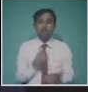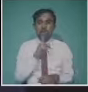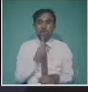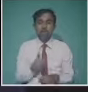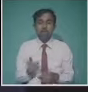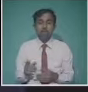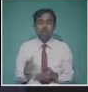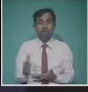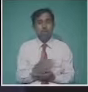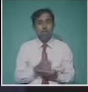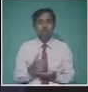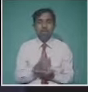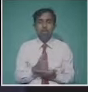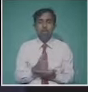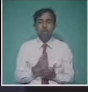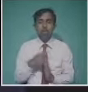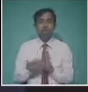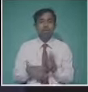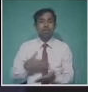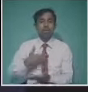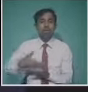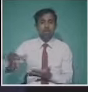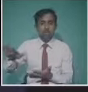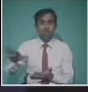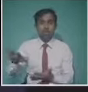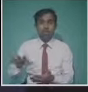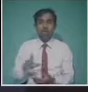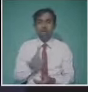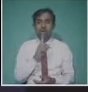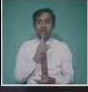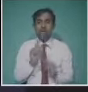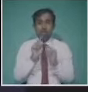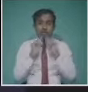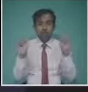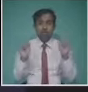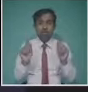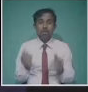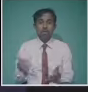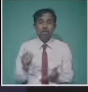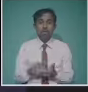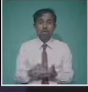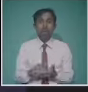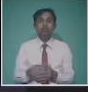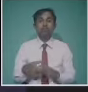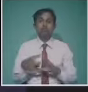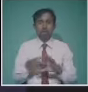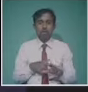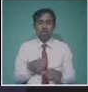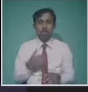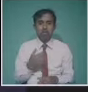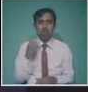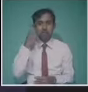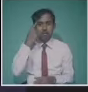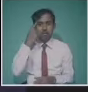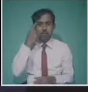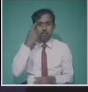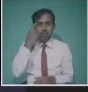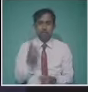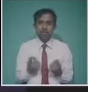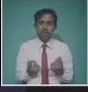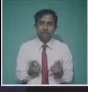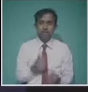මේ සංහතියම මේ රටෙන් අතුගාලා දාපල්ල කියන පණිවිඩෙන් ජනතාවකින් ගන්න හදනවා කියන එක මට දැනෙන නිසා මම